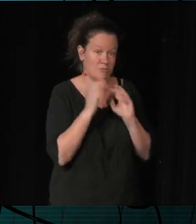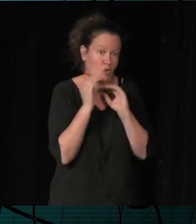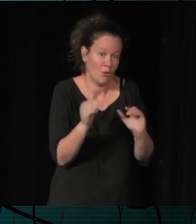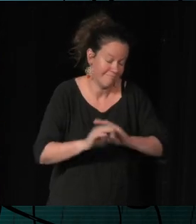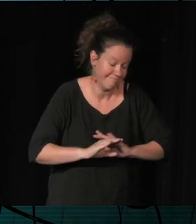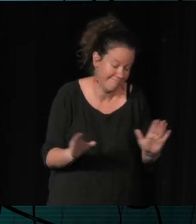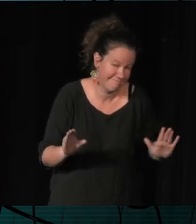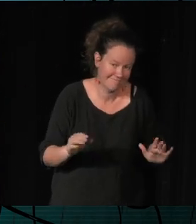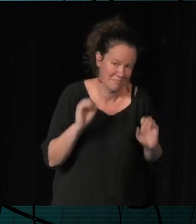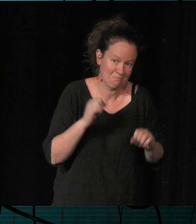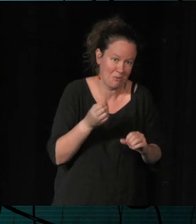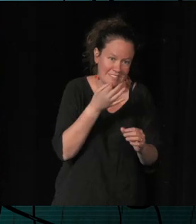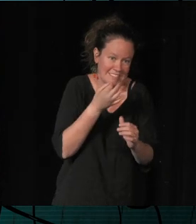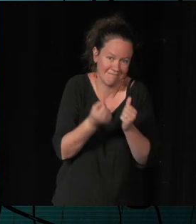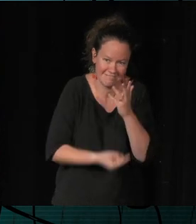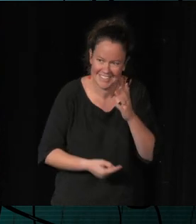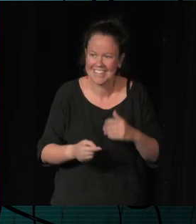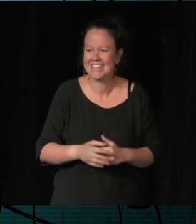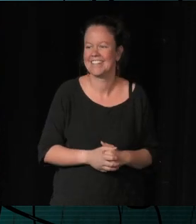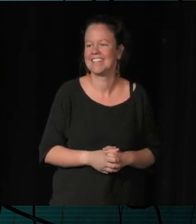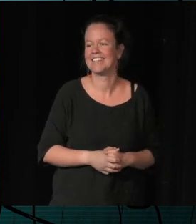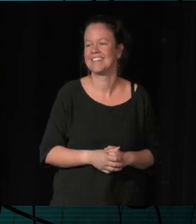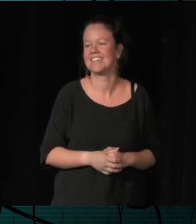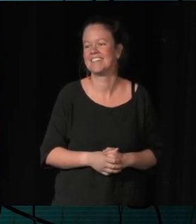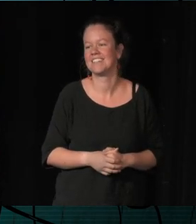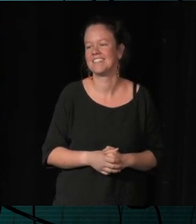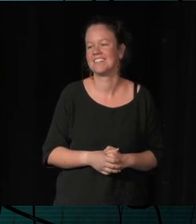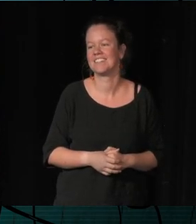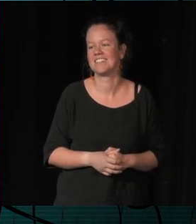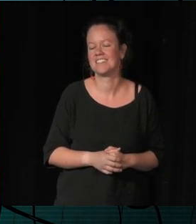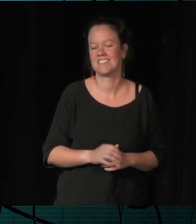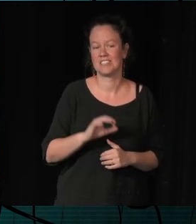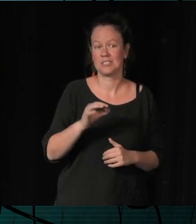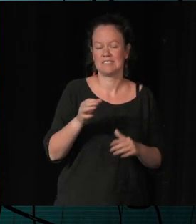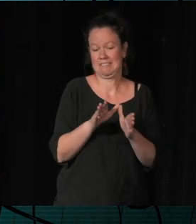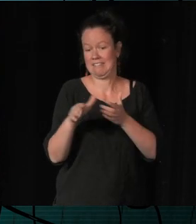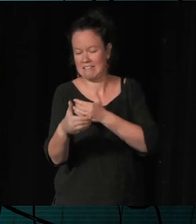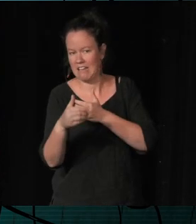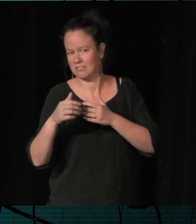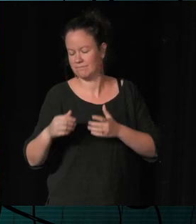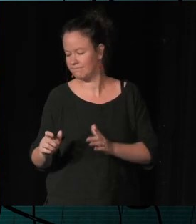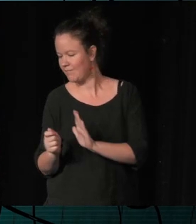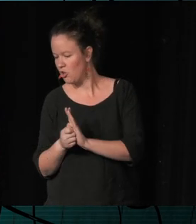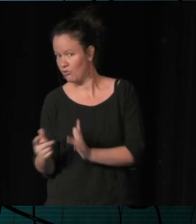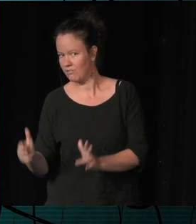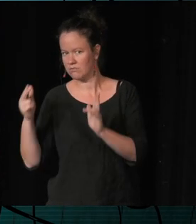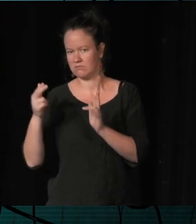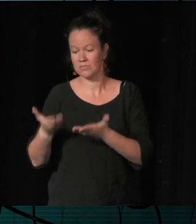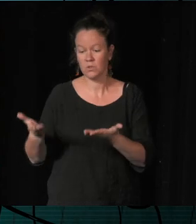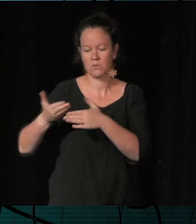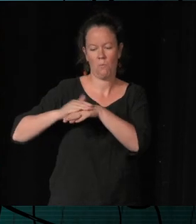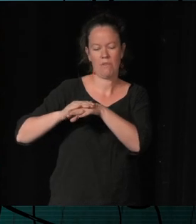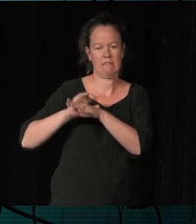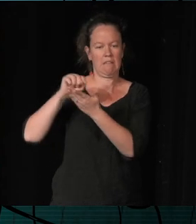Detention. Mais aussi, c'est intéressant ce que tu disais par rapport à les enjeux politiques taïwanais, parce qu'on voit vraiment dans